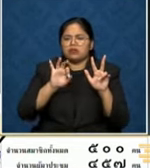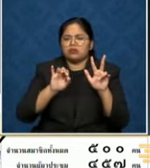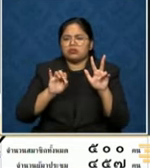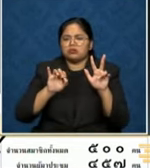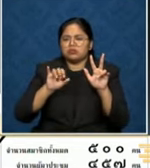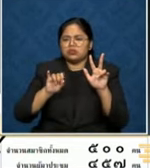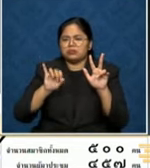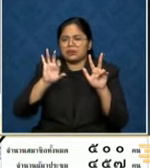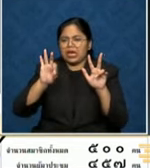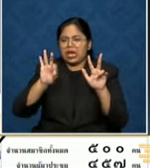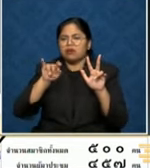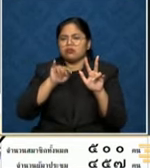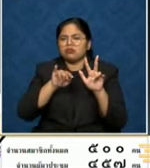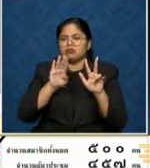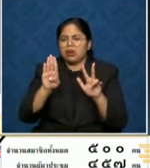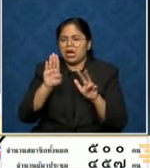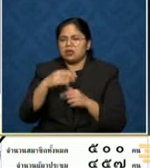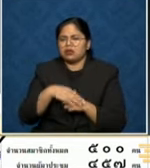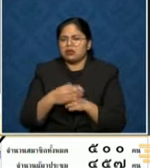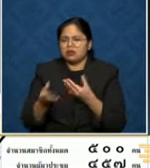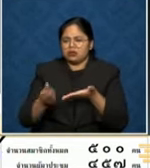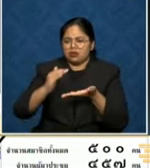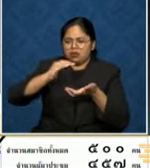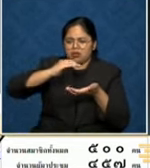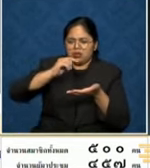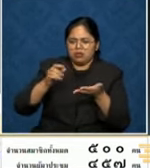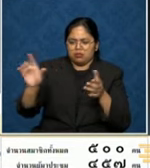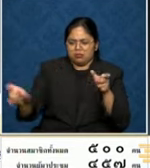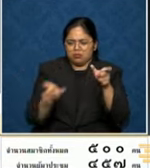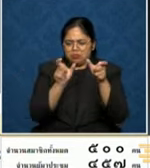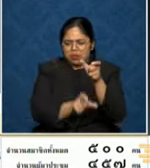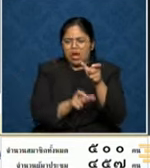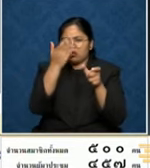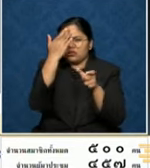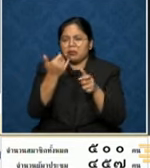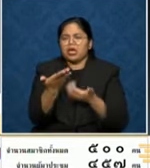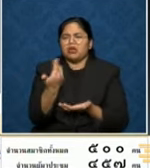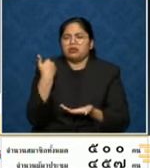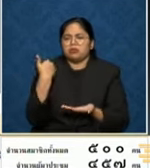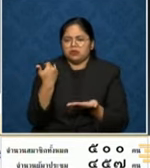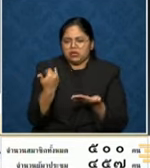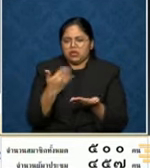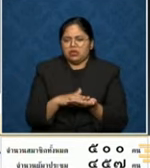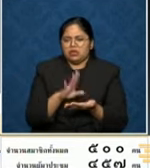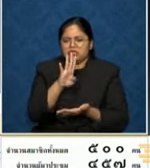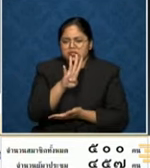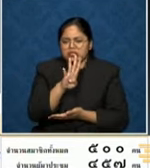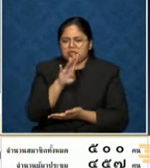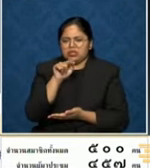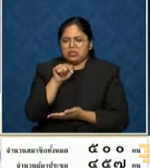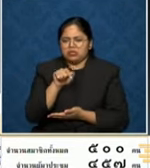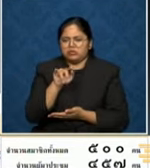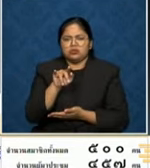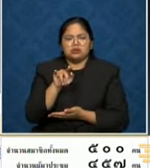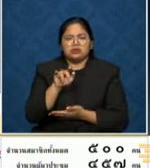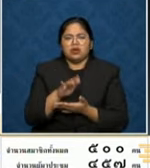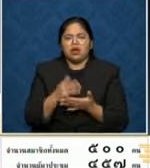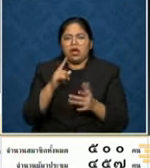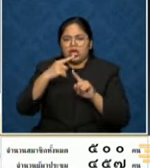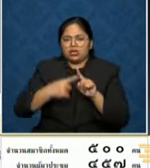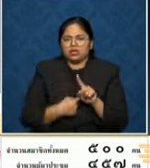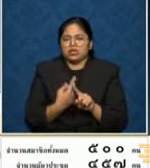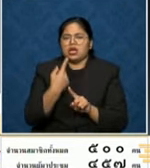ที่แล้วจะยังใส่มาทำไมนะคะทุกวันนี้ค่าไฟ4.18 บาทต่อหน่วยนะคะแล้วมันเดือนในเดือนพฤษภา